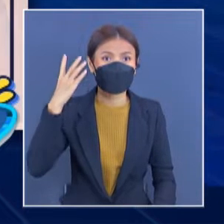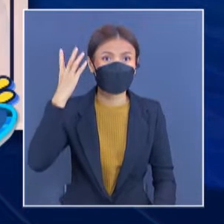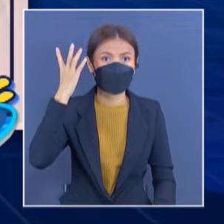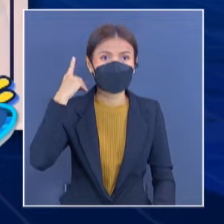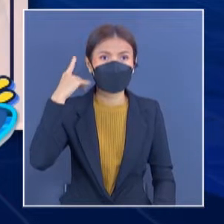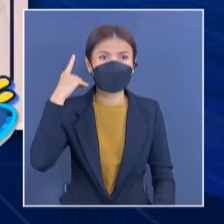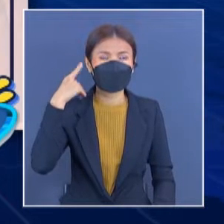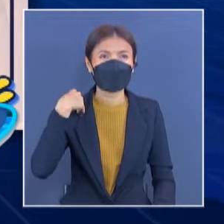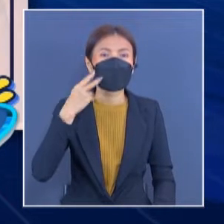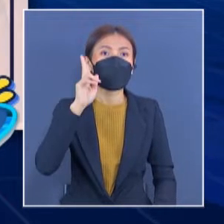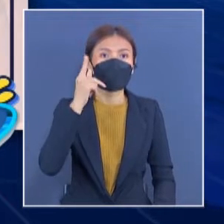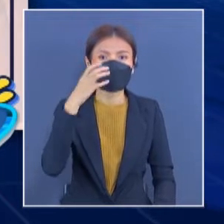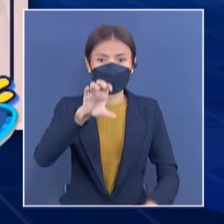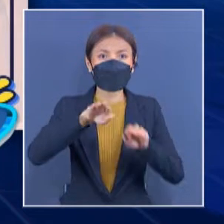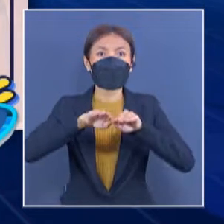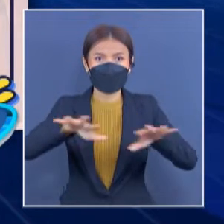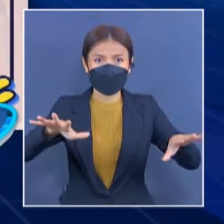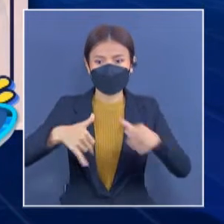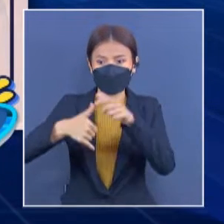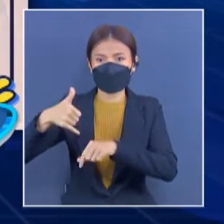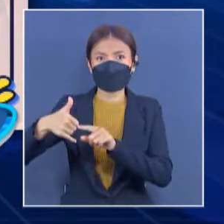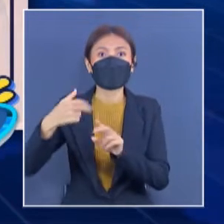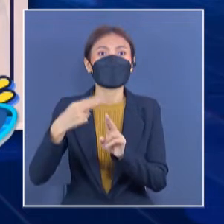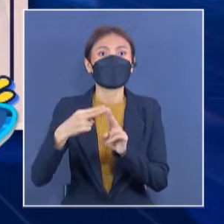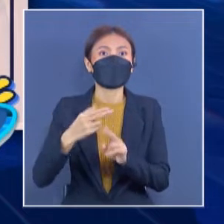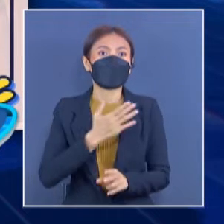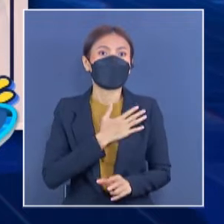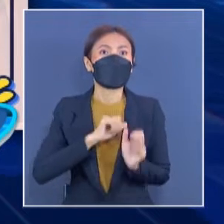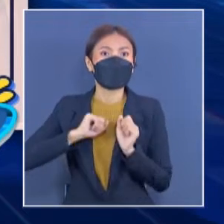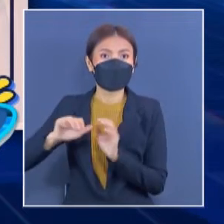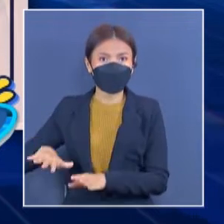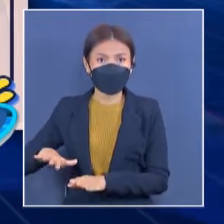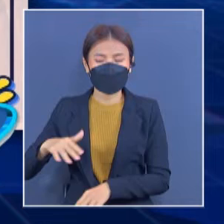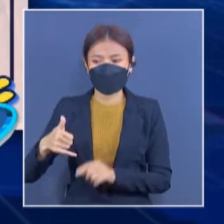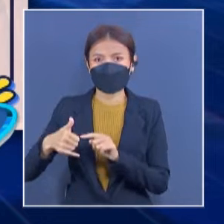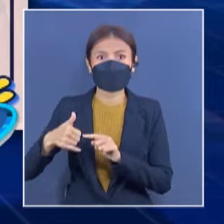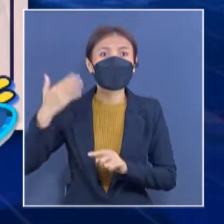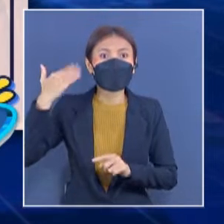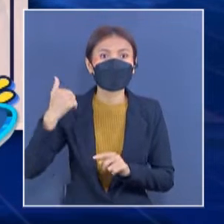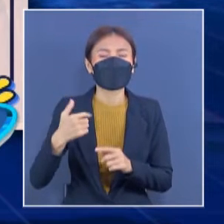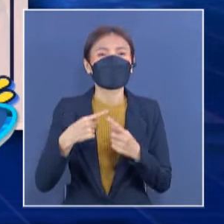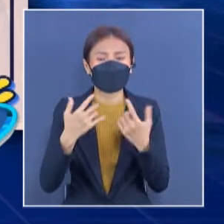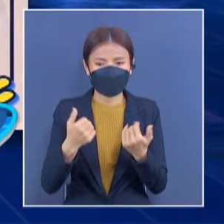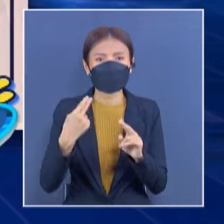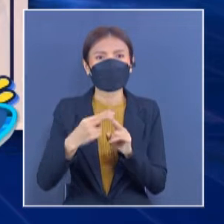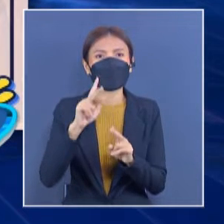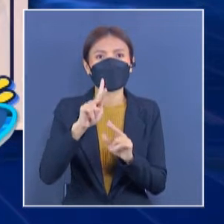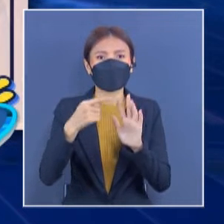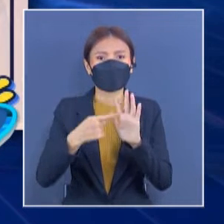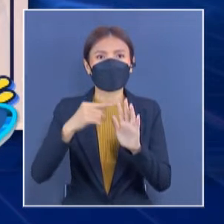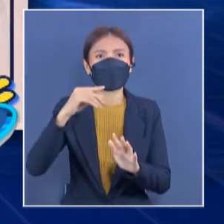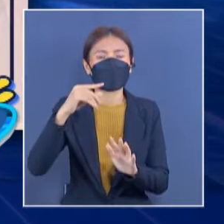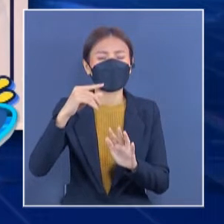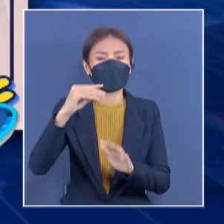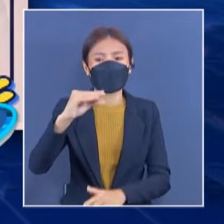ายประเด็นนะครับนายพงศกรจันแก้วหรืออดีตพระกาโตะครับได้โพสต์ข้อความผ่าน Facebook นะครับผมอ่านต